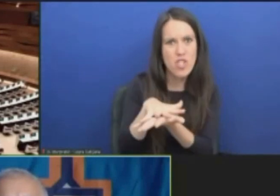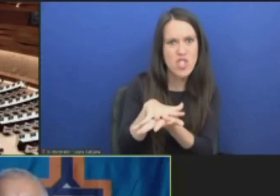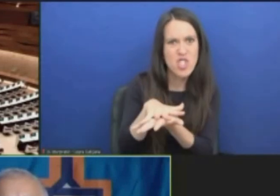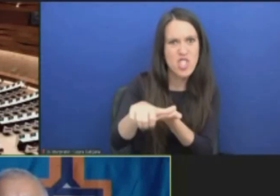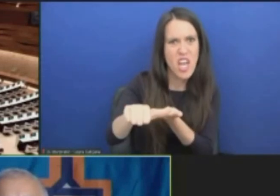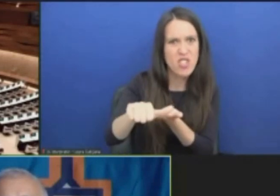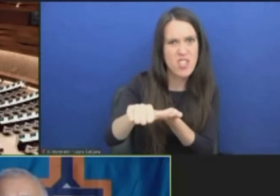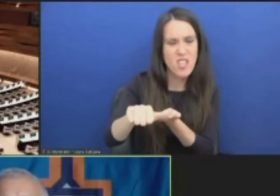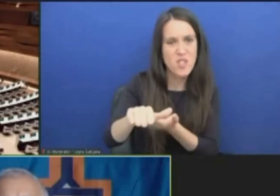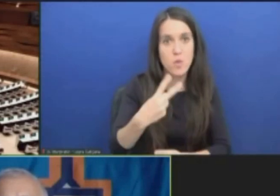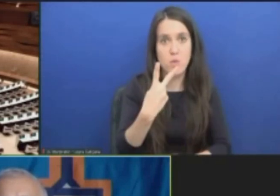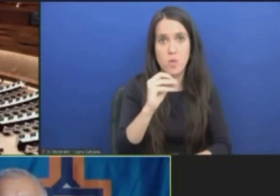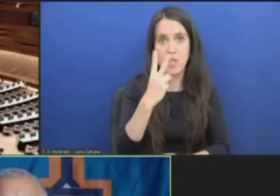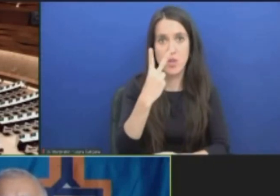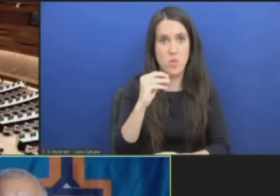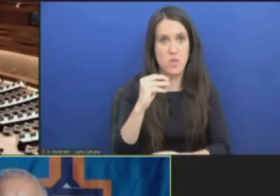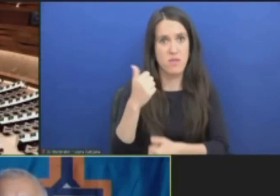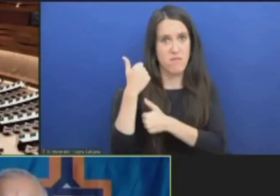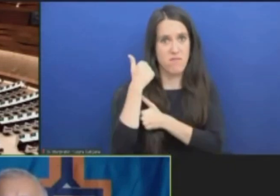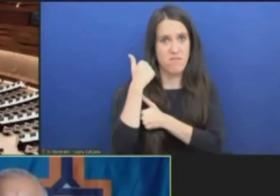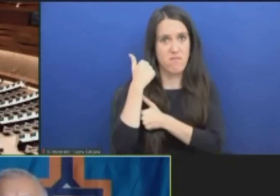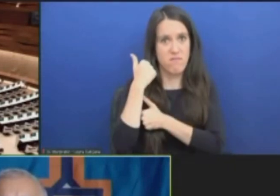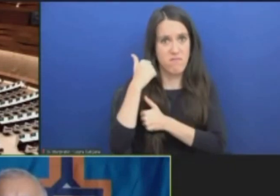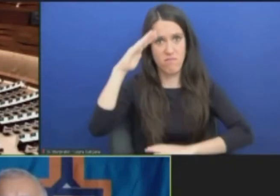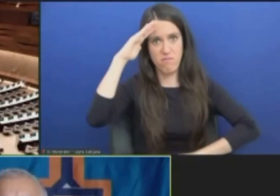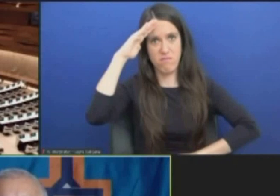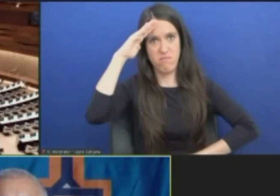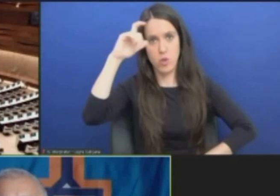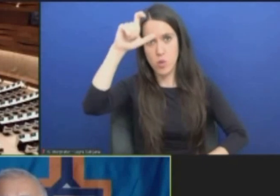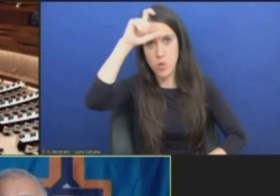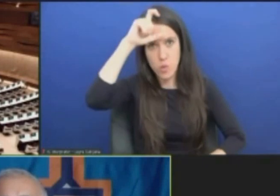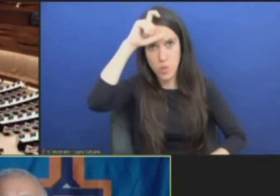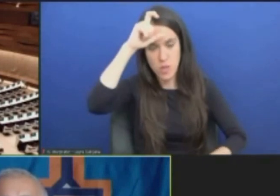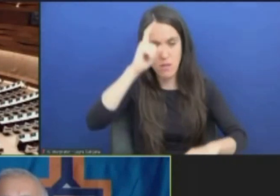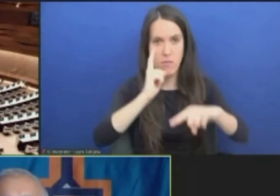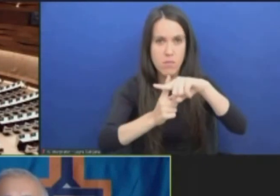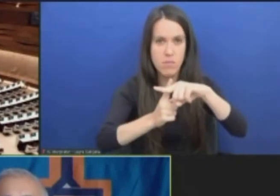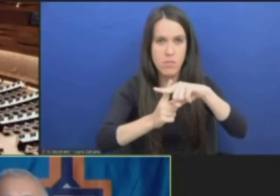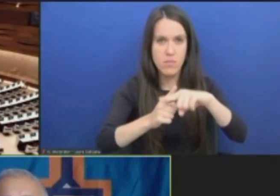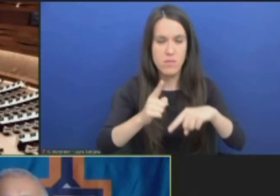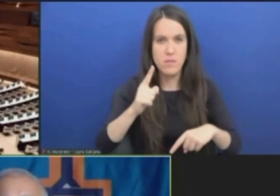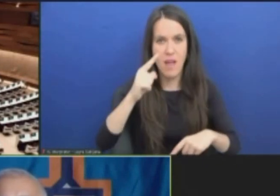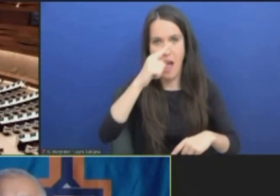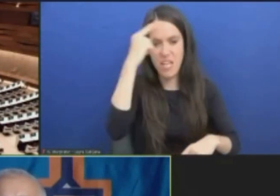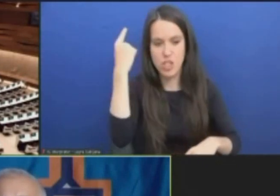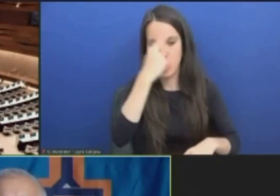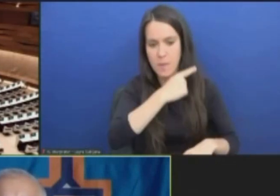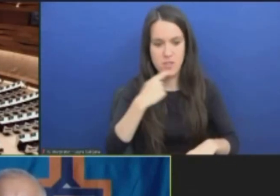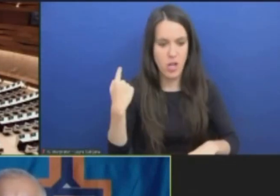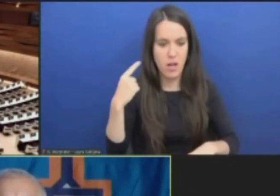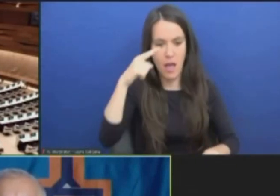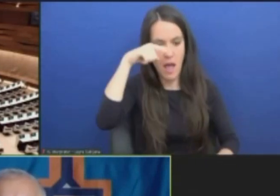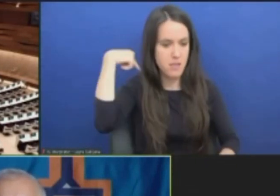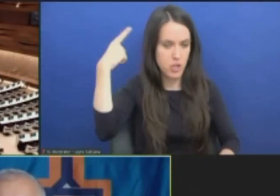арцахе эта война произошедшая в год столетия международного мирного договора подписанного в севре 10 августа 1920 года